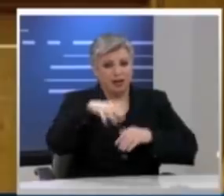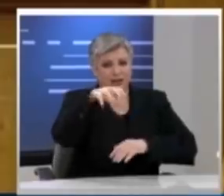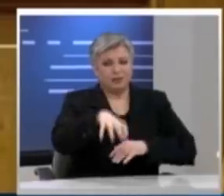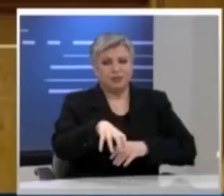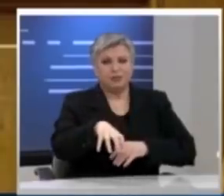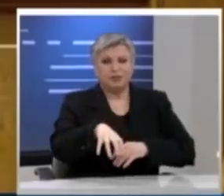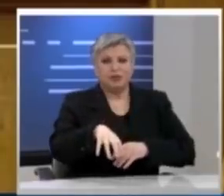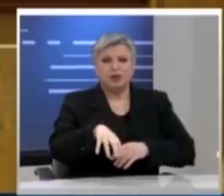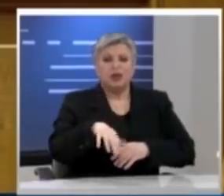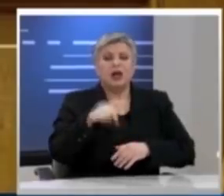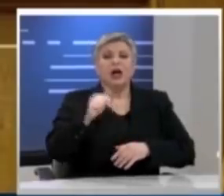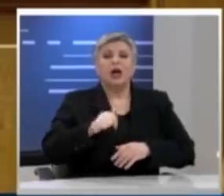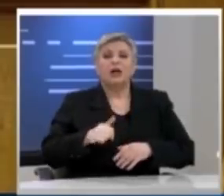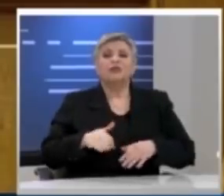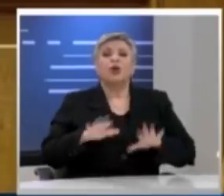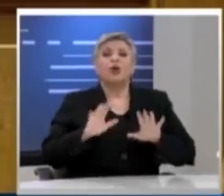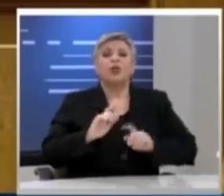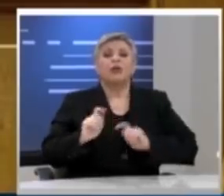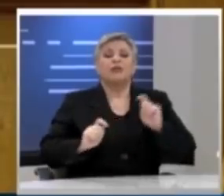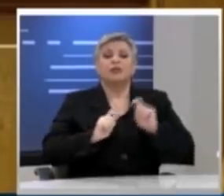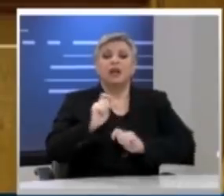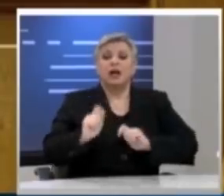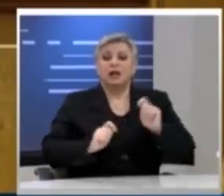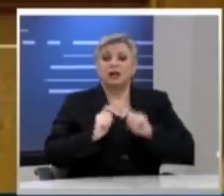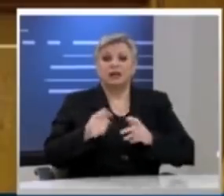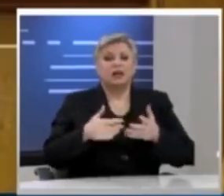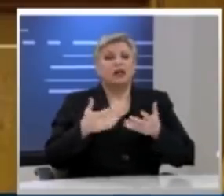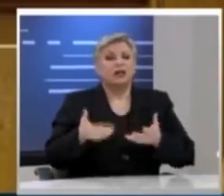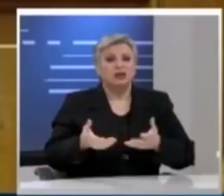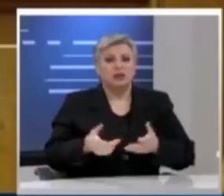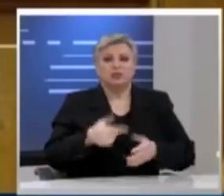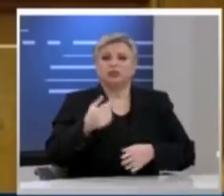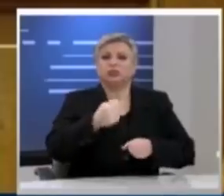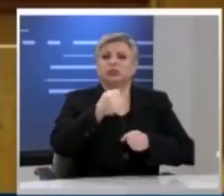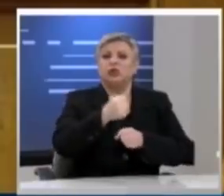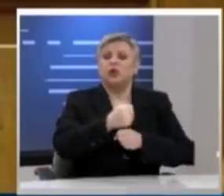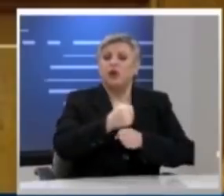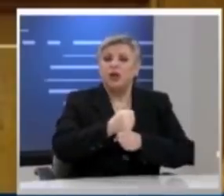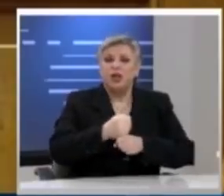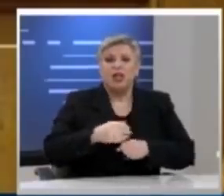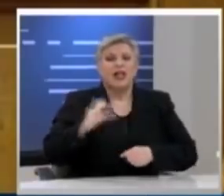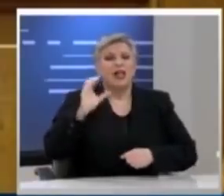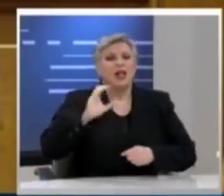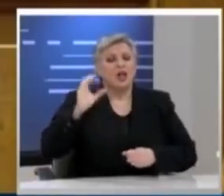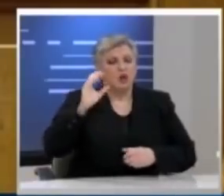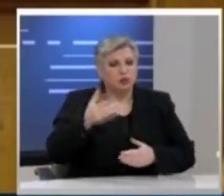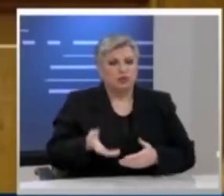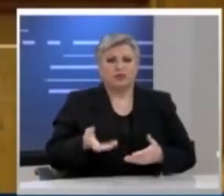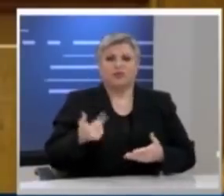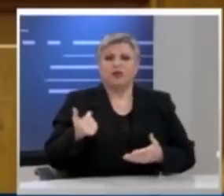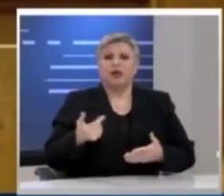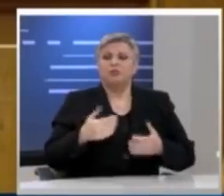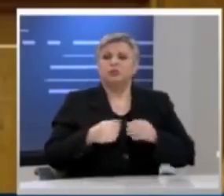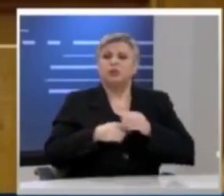συνοδεύεται από δημιουργία από ίδρυση εστιών λεσχών δομών φοιτητικής